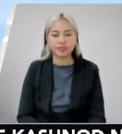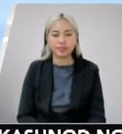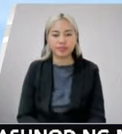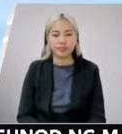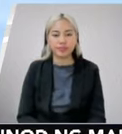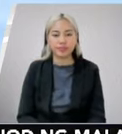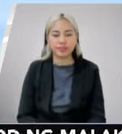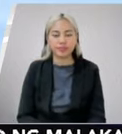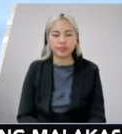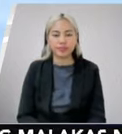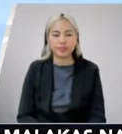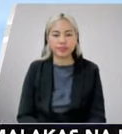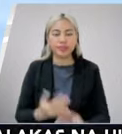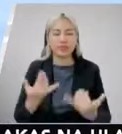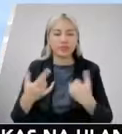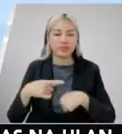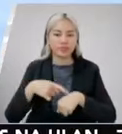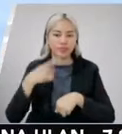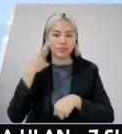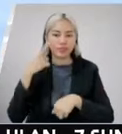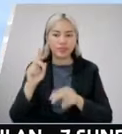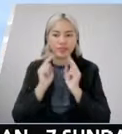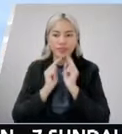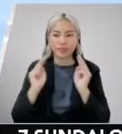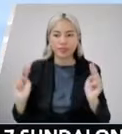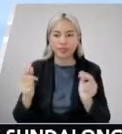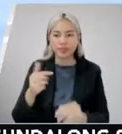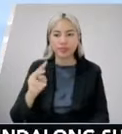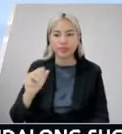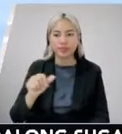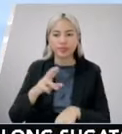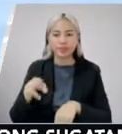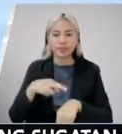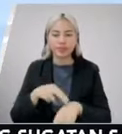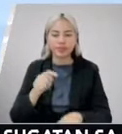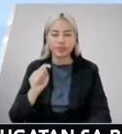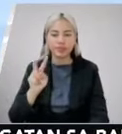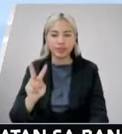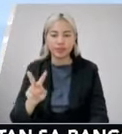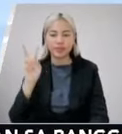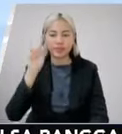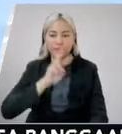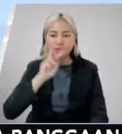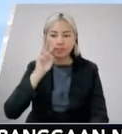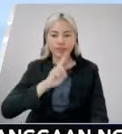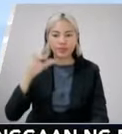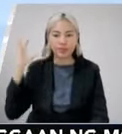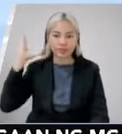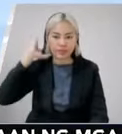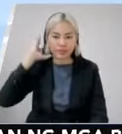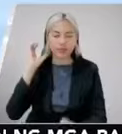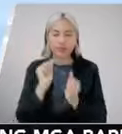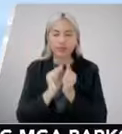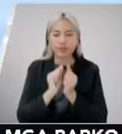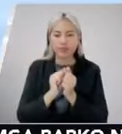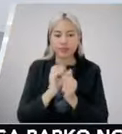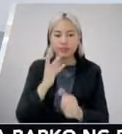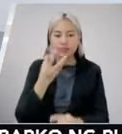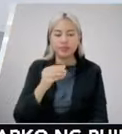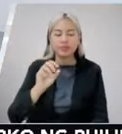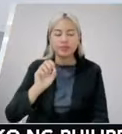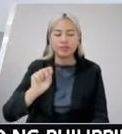Oras na para sa mga balita ng GMA Regional TV sa Visayas at Mindanao. Kasama natin si Sarah Hilomen Velasco. Sarah?